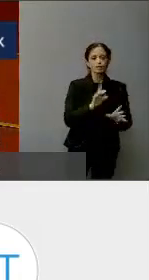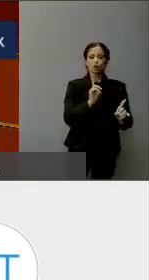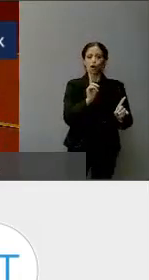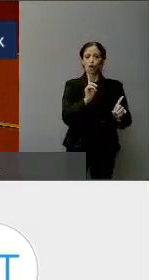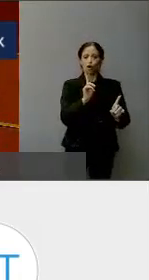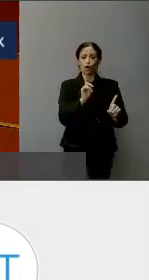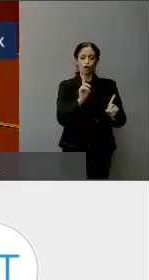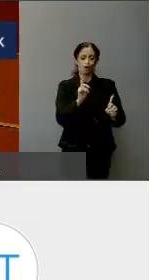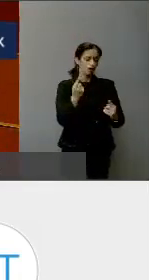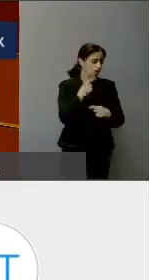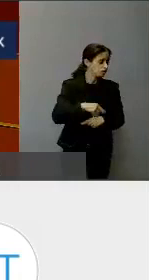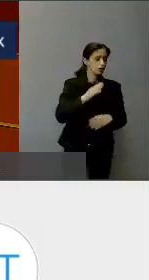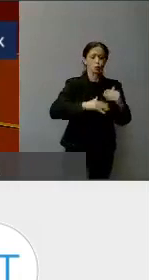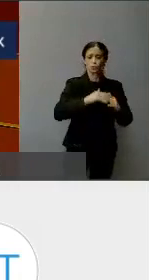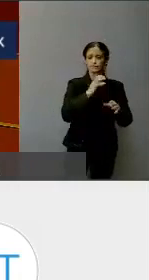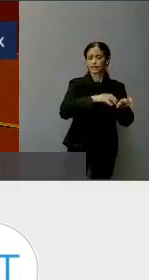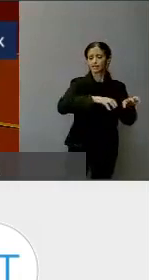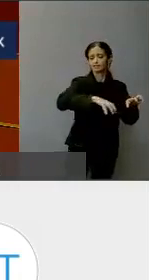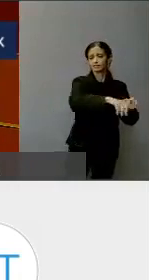negli anni 80